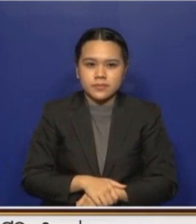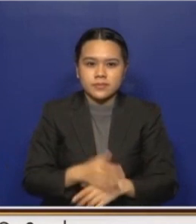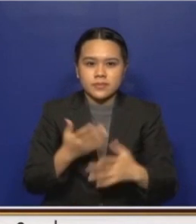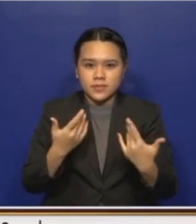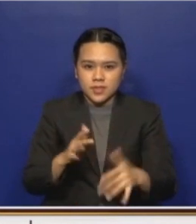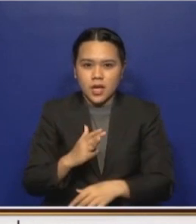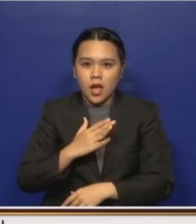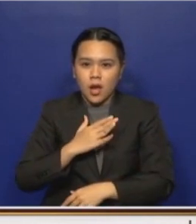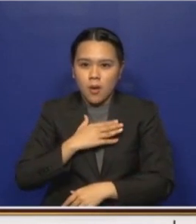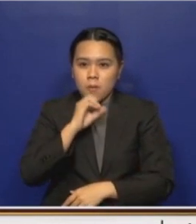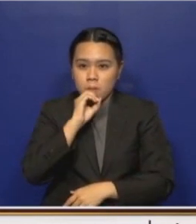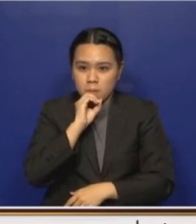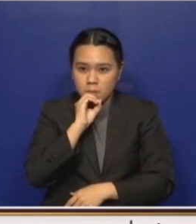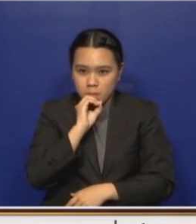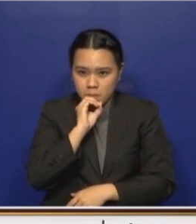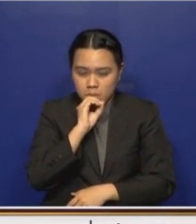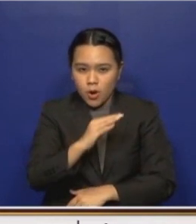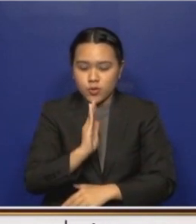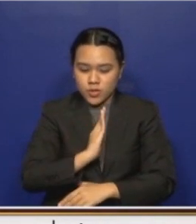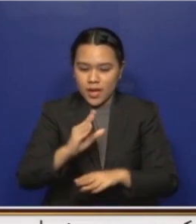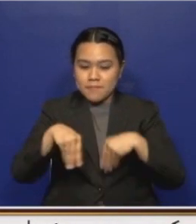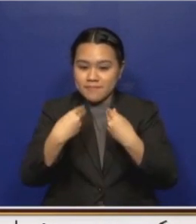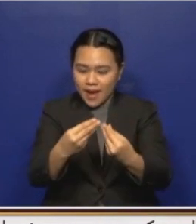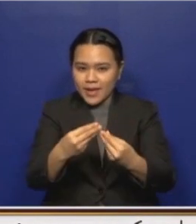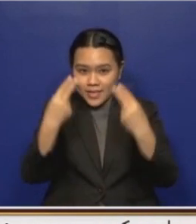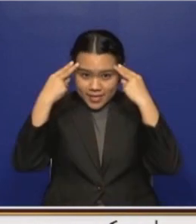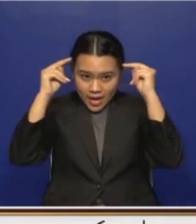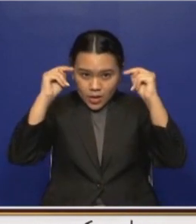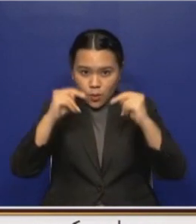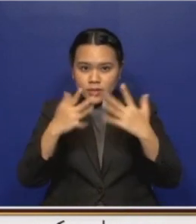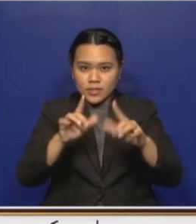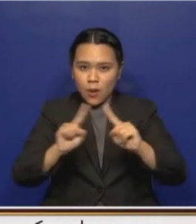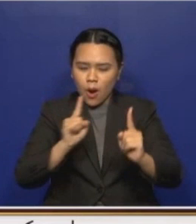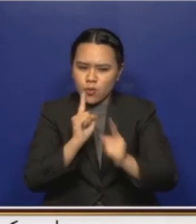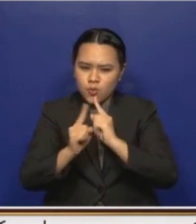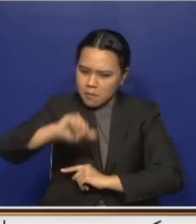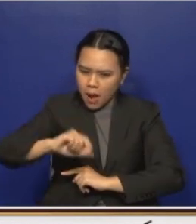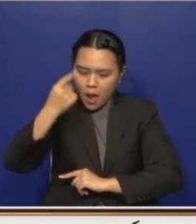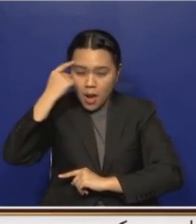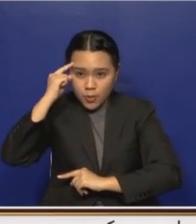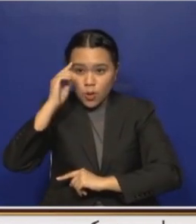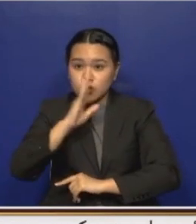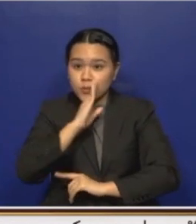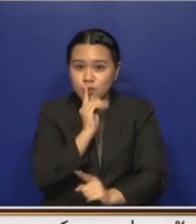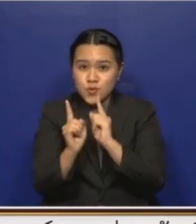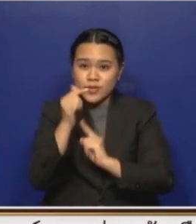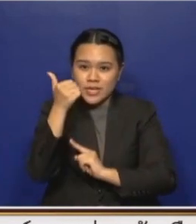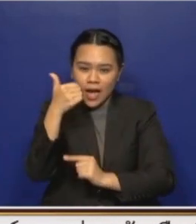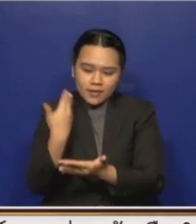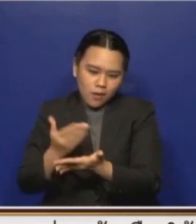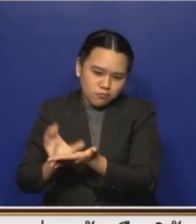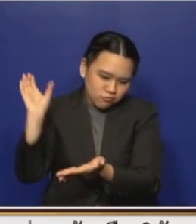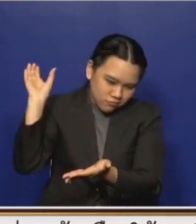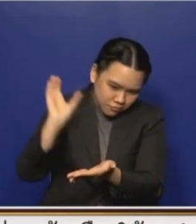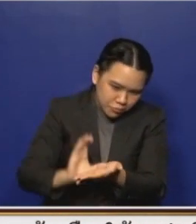ครั้งหนึ่งนะฮะนายกรัฐมนตรีได้พยายามที่จะไปเจรจาครับถ้ามีสไลด์อีกแผ่นนึงก็เปิดให้ดูอันนี้ผมให้ความเป็นธรรมกับท่าน